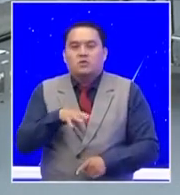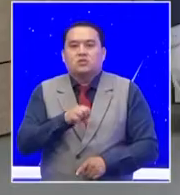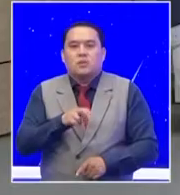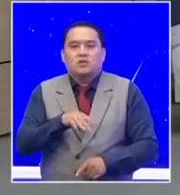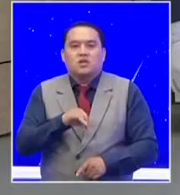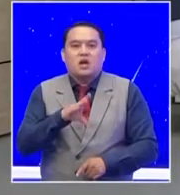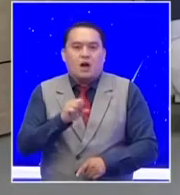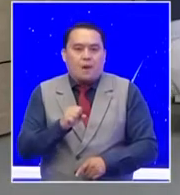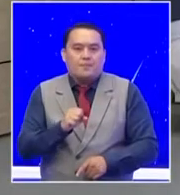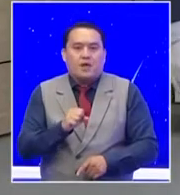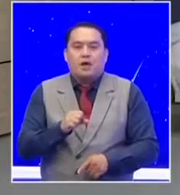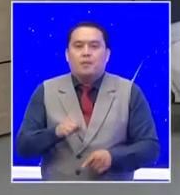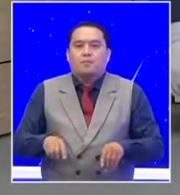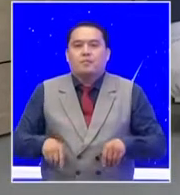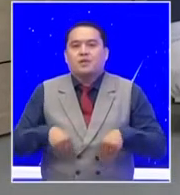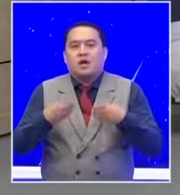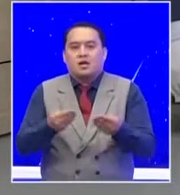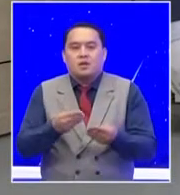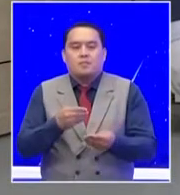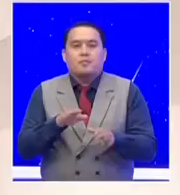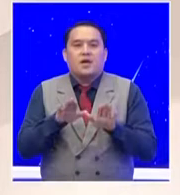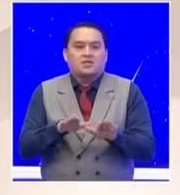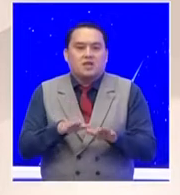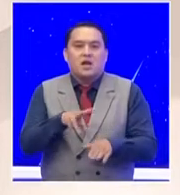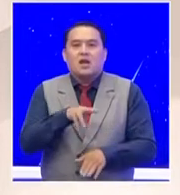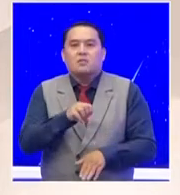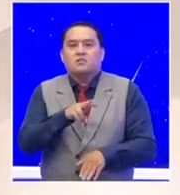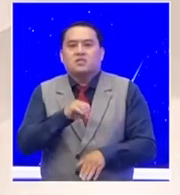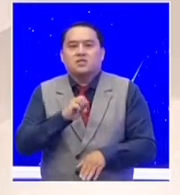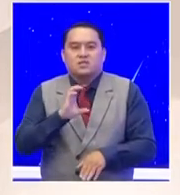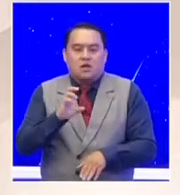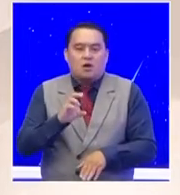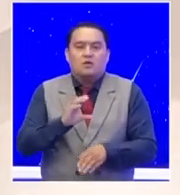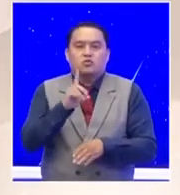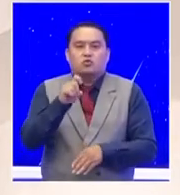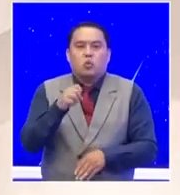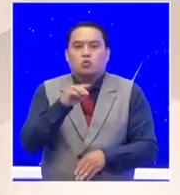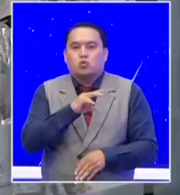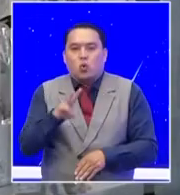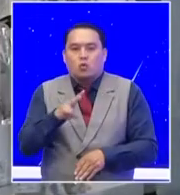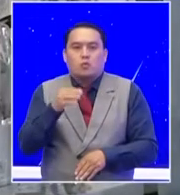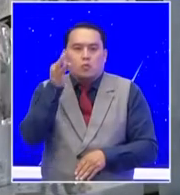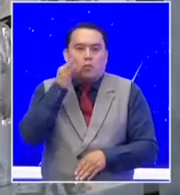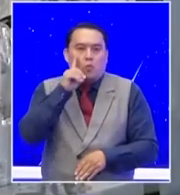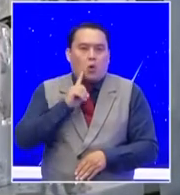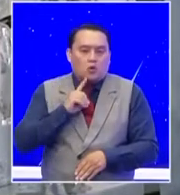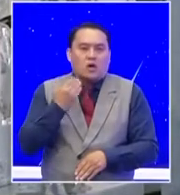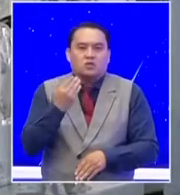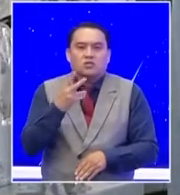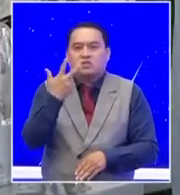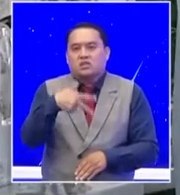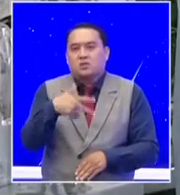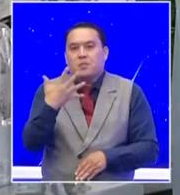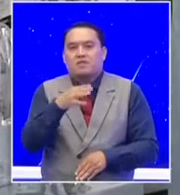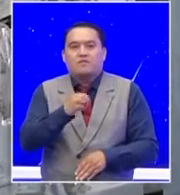долю качественного продукта поставляют местные пасечники. За год Лепсинск УНМДР выпускает более 100 тонн меда. На сегодняшний день насчитывается свыше